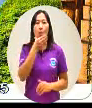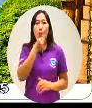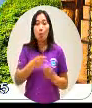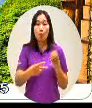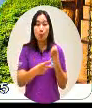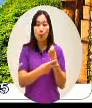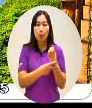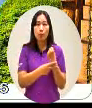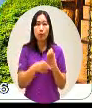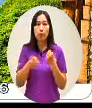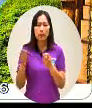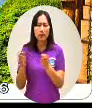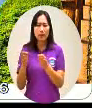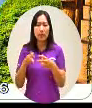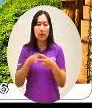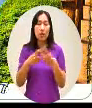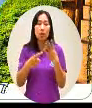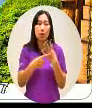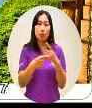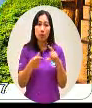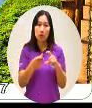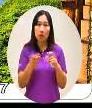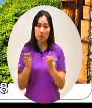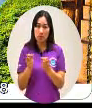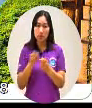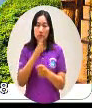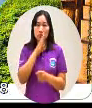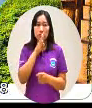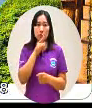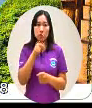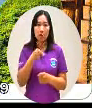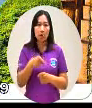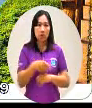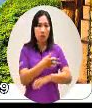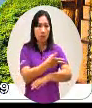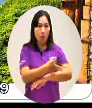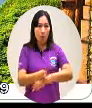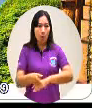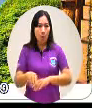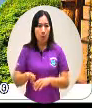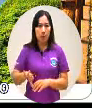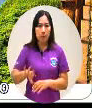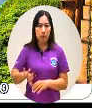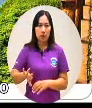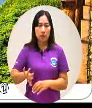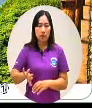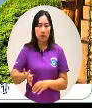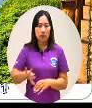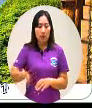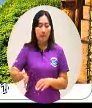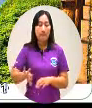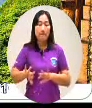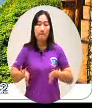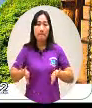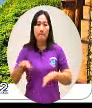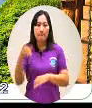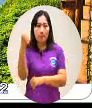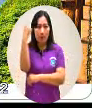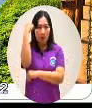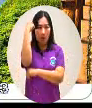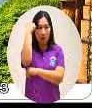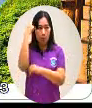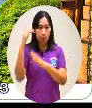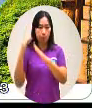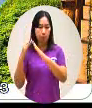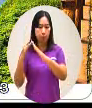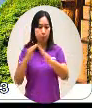你讲这个大排生做安尼？啊，内底外面两侧拢是主体区，哦，啊，你讲这有条件啊，这